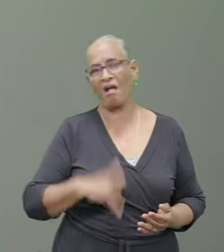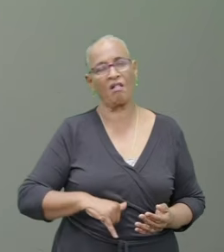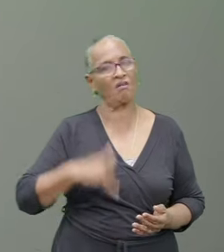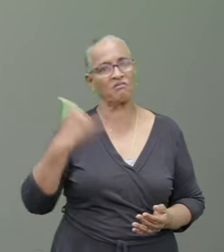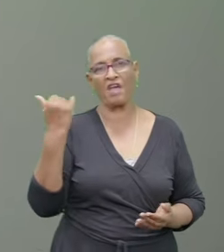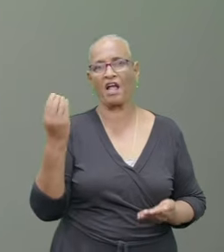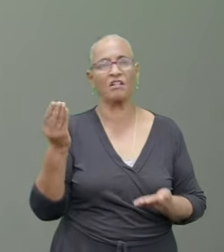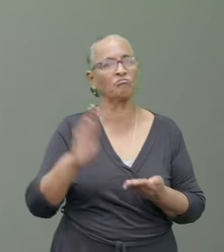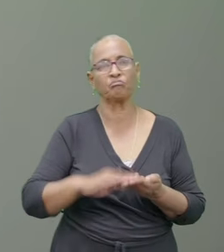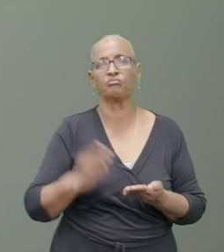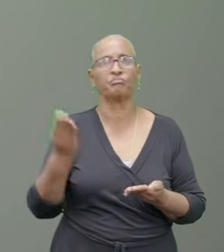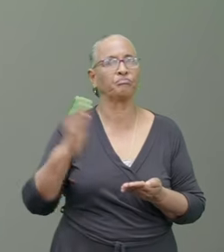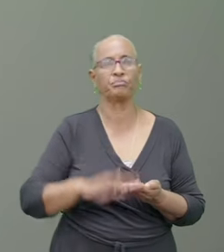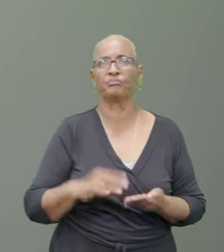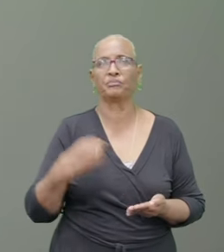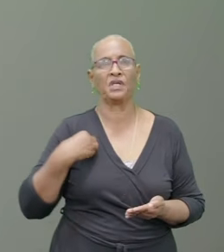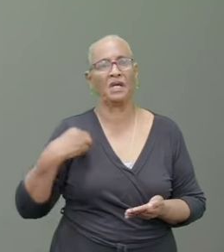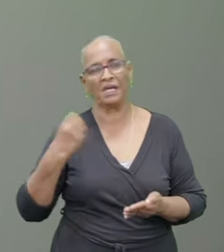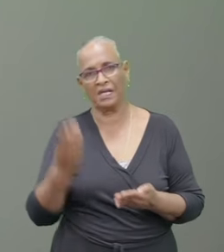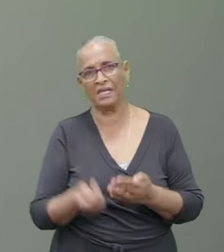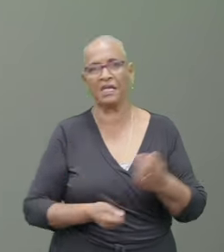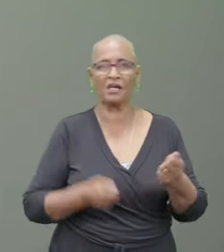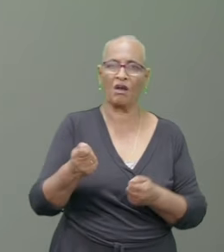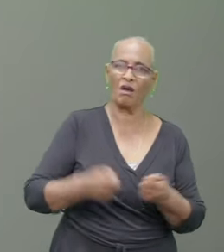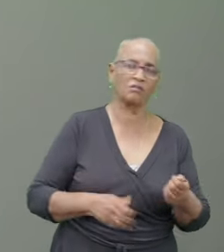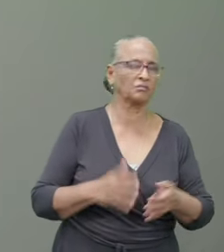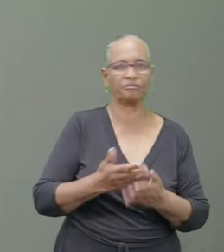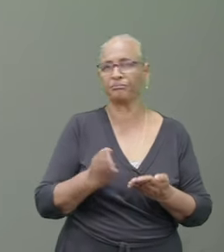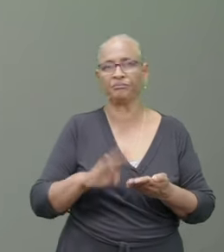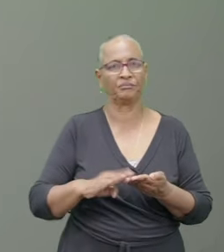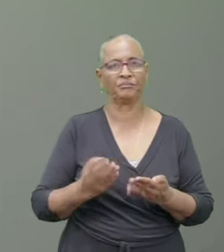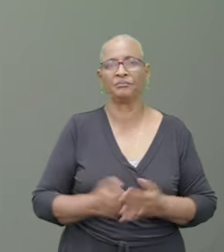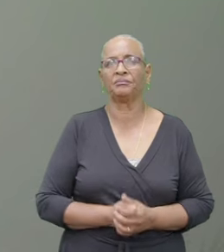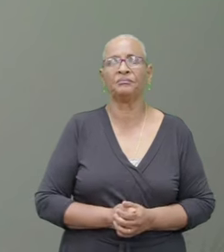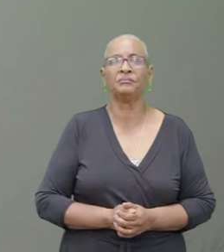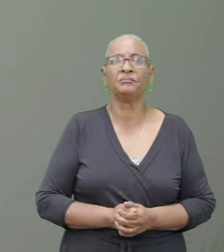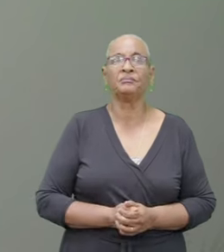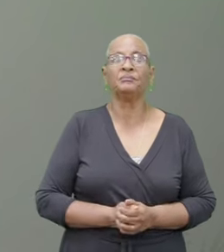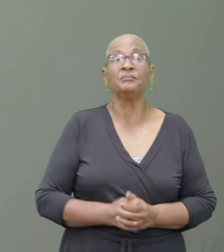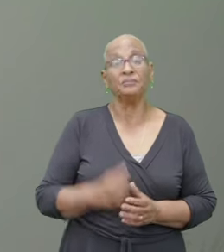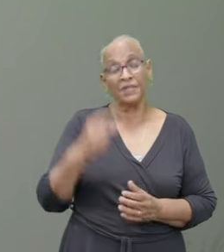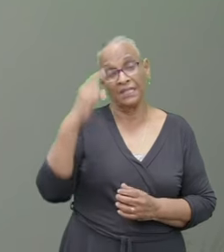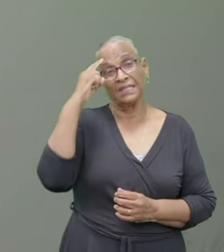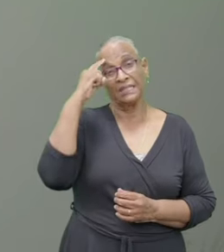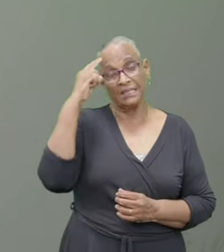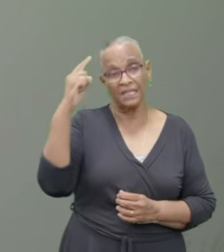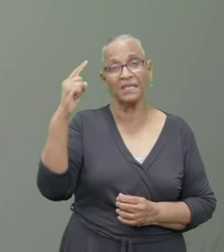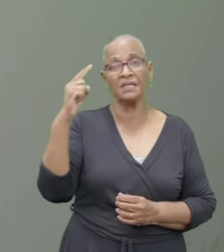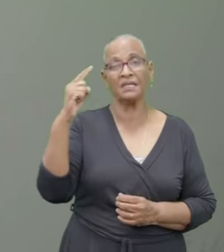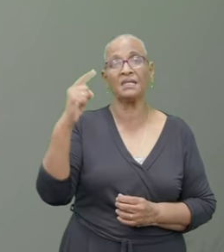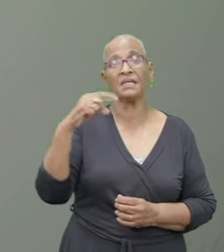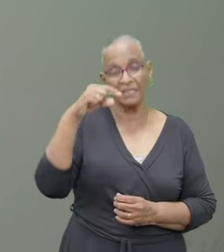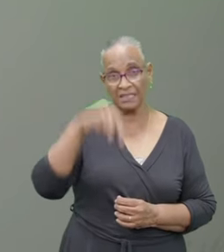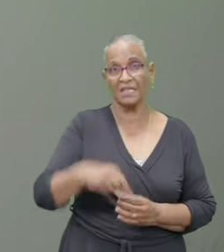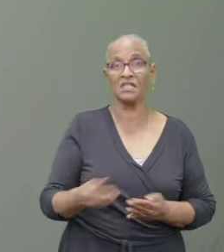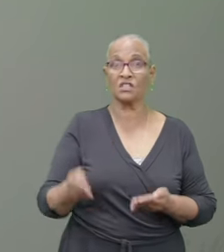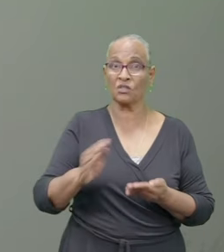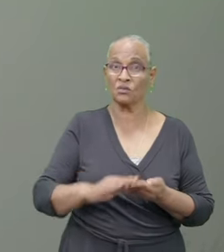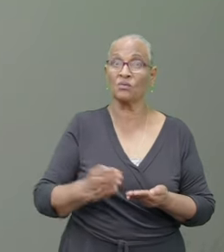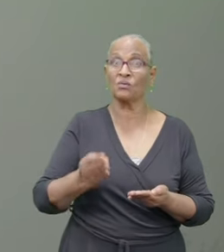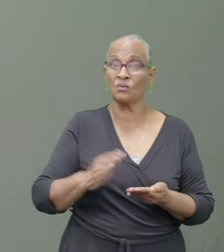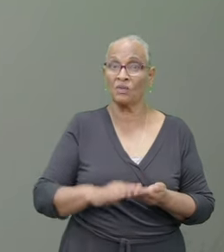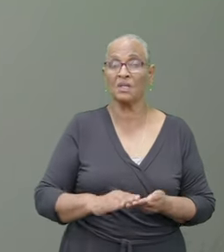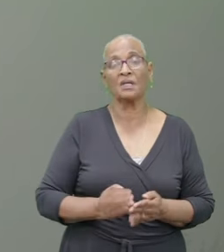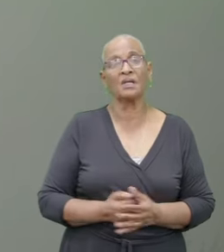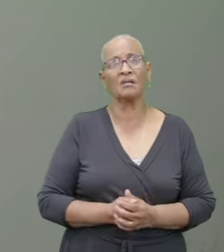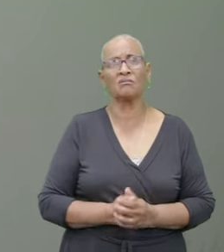bruto. En het idee is, dat zeg ik nogmaals, is het idee is om al deze toelagen in diverse scenario's